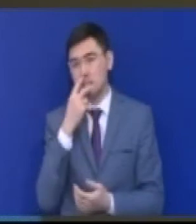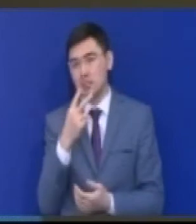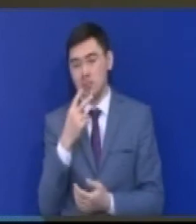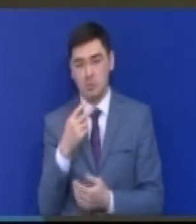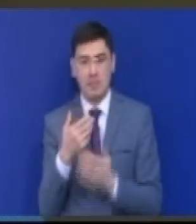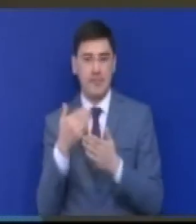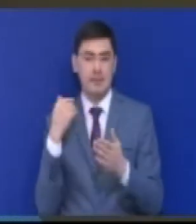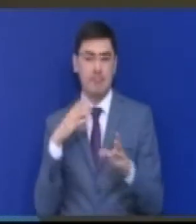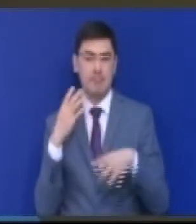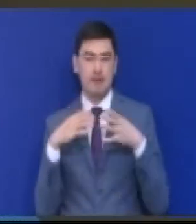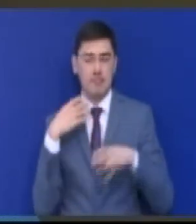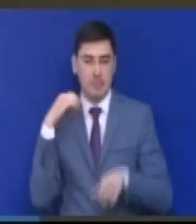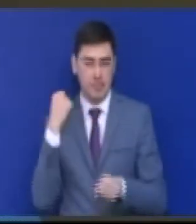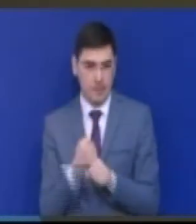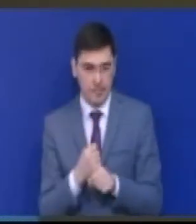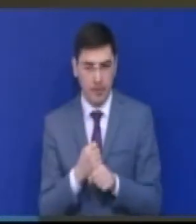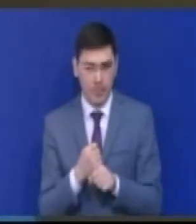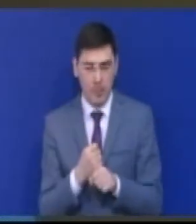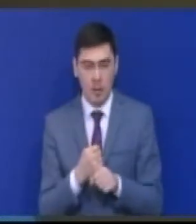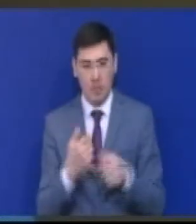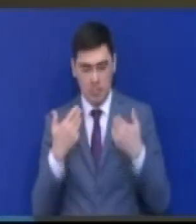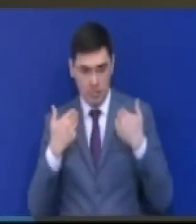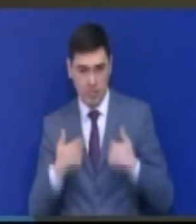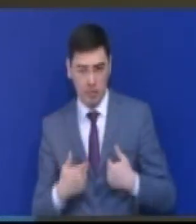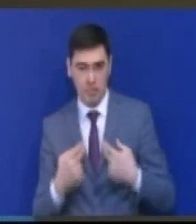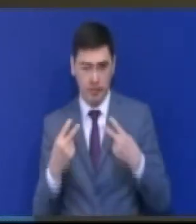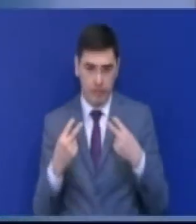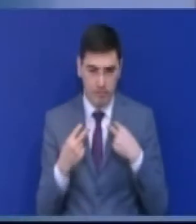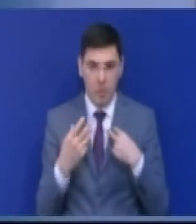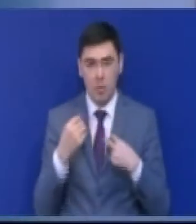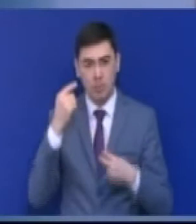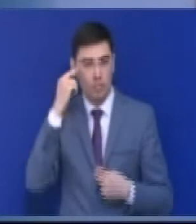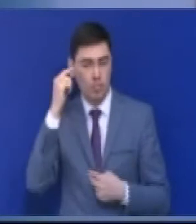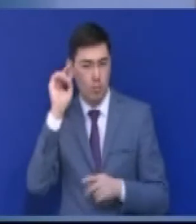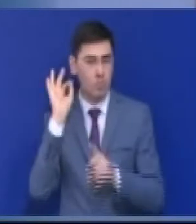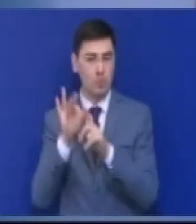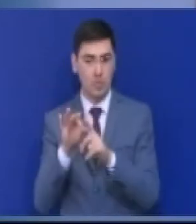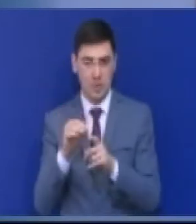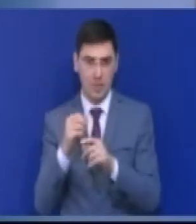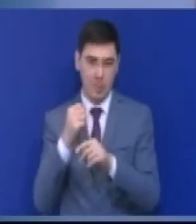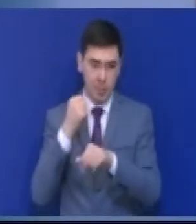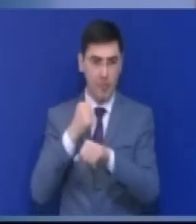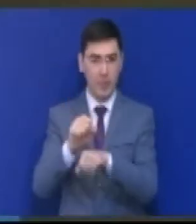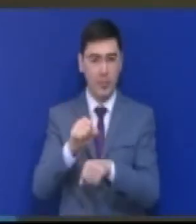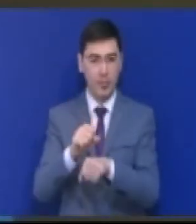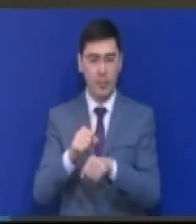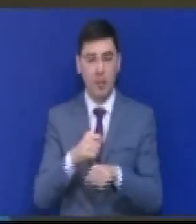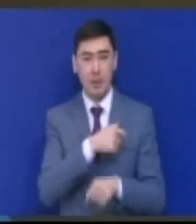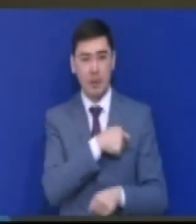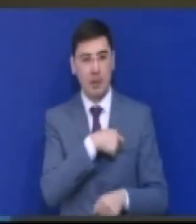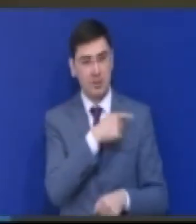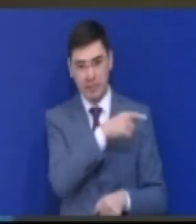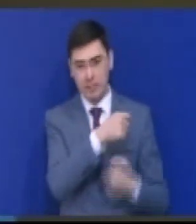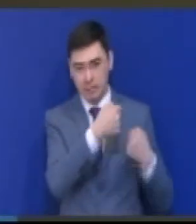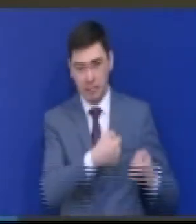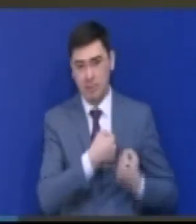хорошо подготовиться. Мы уделяем внимание не только физической подготовке, но и настраиваем себя на победу. Большую поддержку оказывают тренеры.